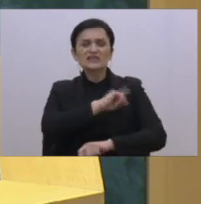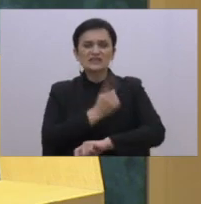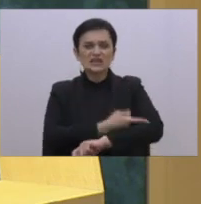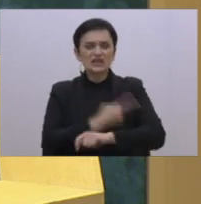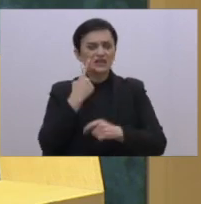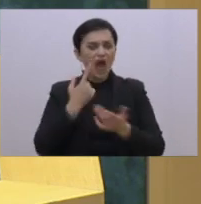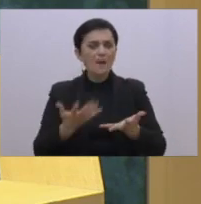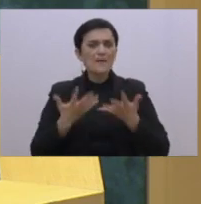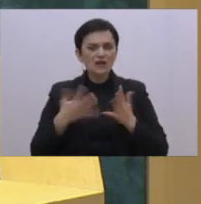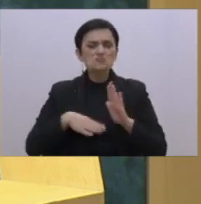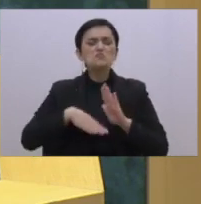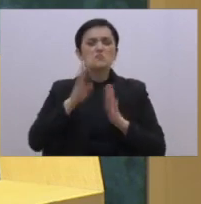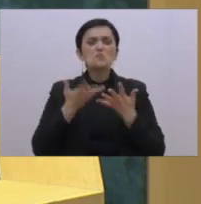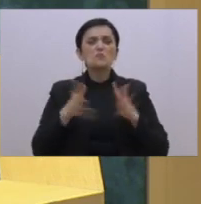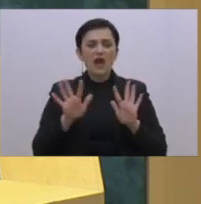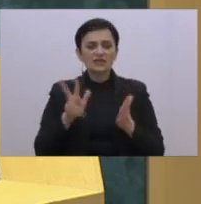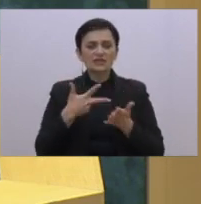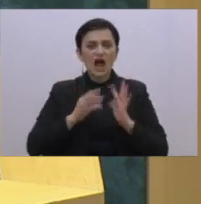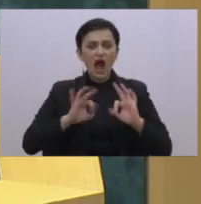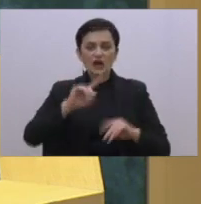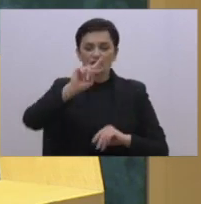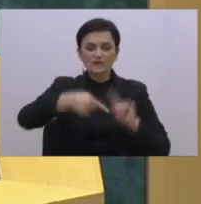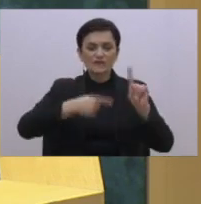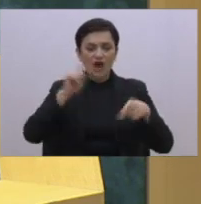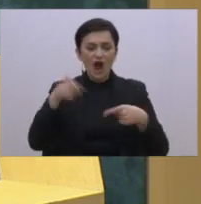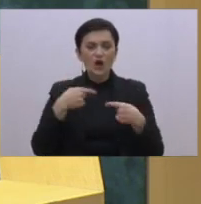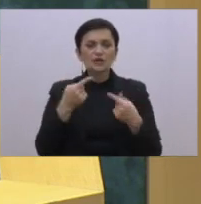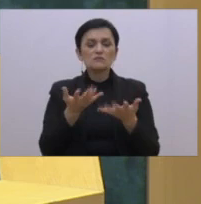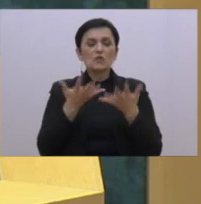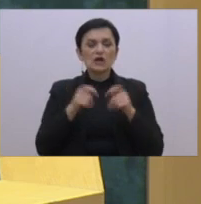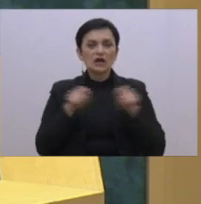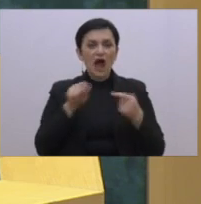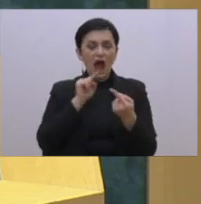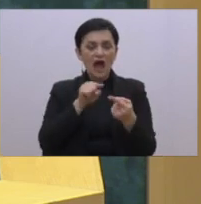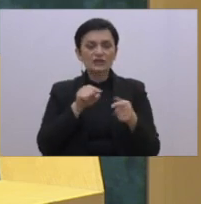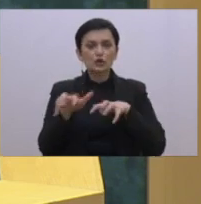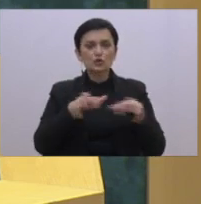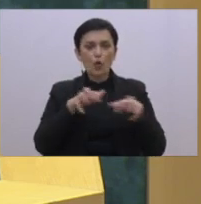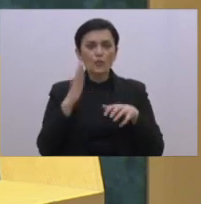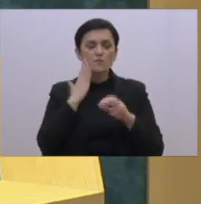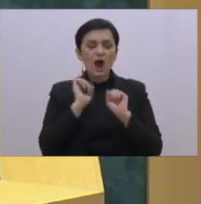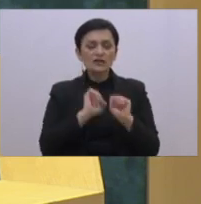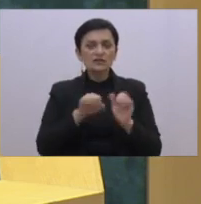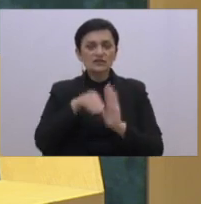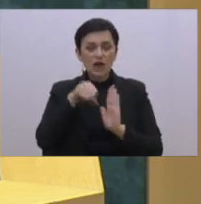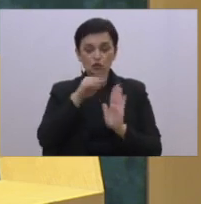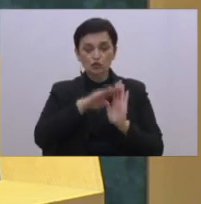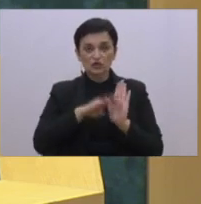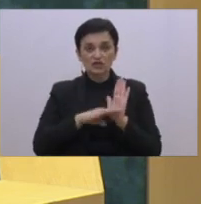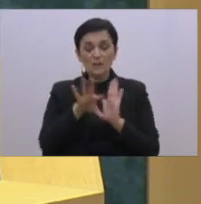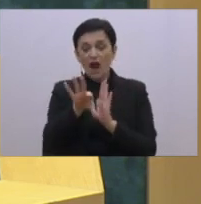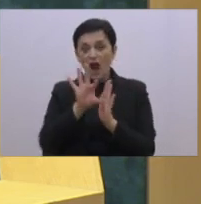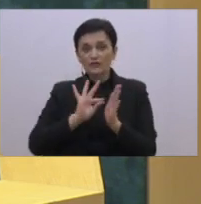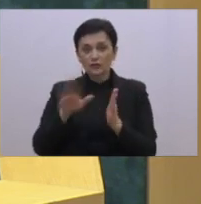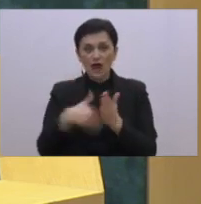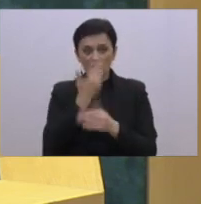უფრო ეფექტიანი, უფრო მეტად ანგარიშვალდებული და გამჭვირვალე ანტიკორუფციული მართლმსაჯულების და საარჩევნო სისტემა. ავირჩიეთ